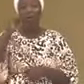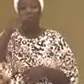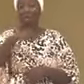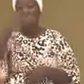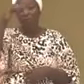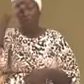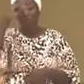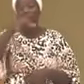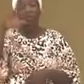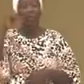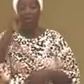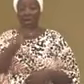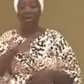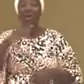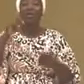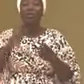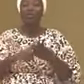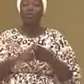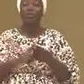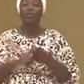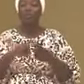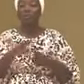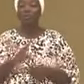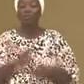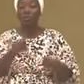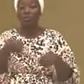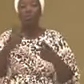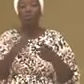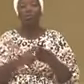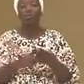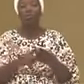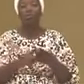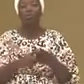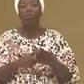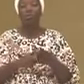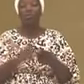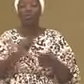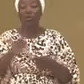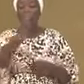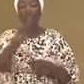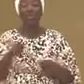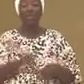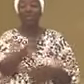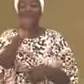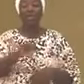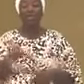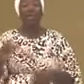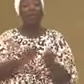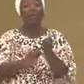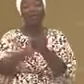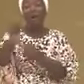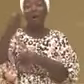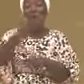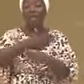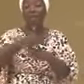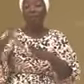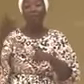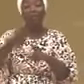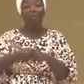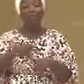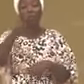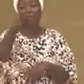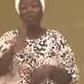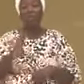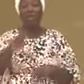fille betty et grands passer l'éternité très loin de dieu dans un lieu